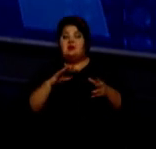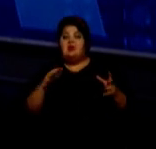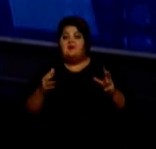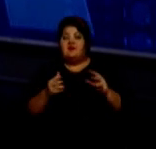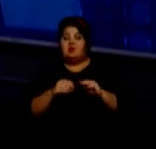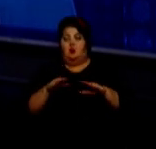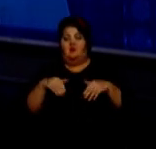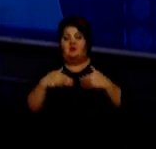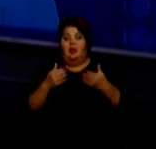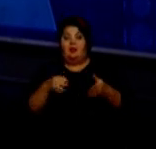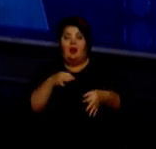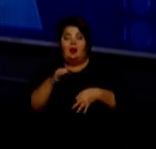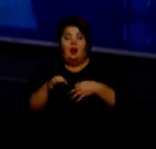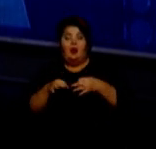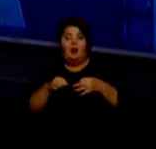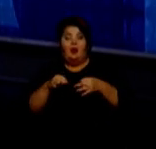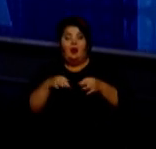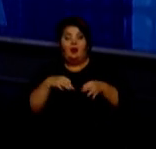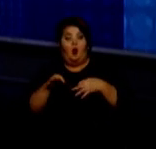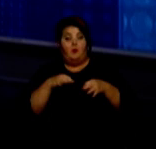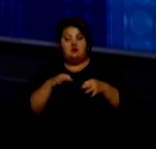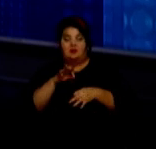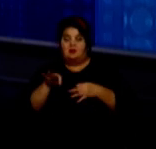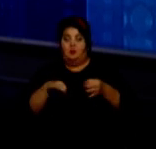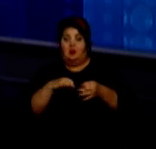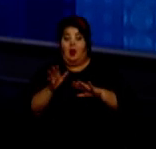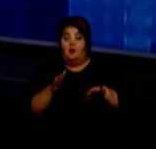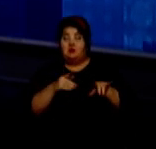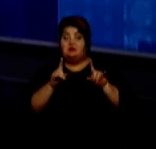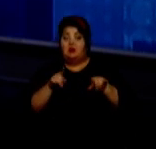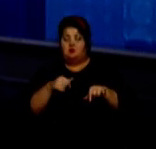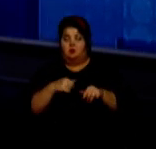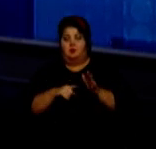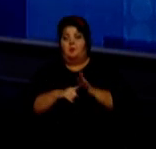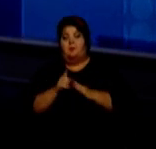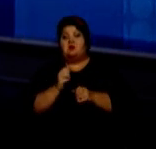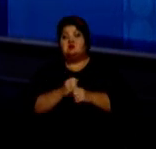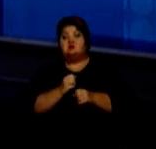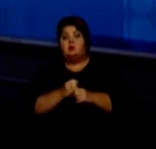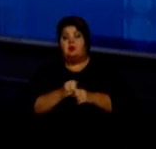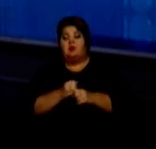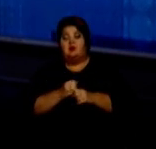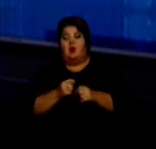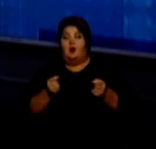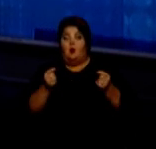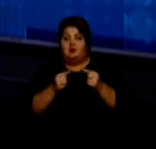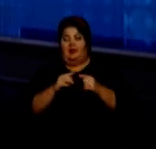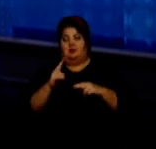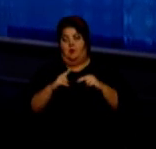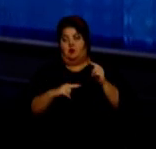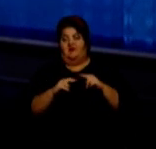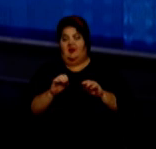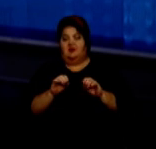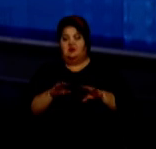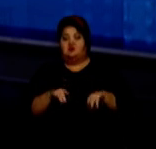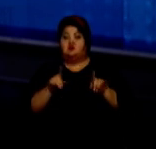рекомендації проєктувальникам, і лише після того ми приступили до випрацювання конкретних будівельних рішень. Тому